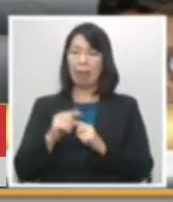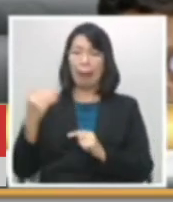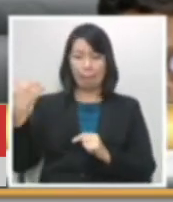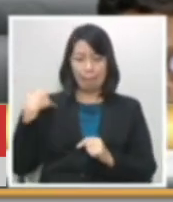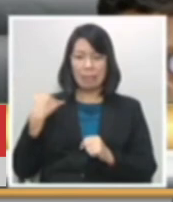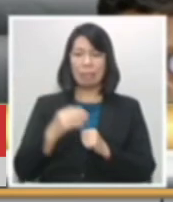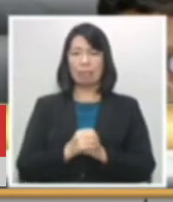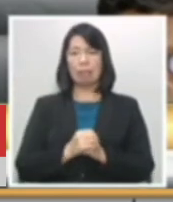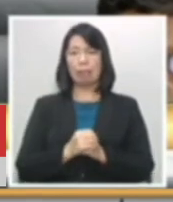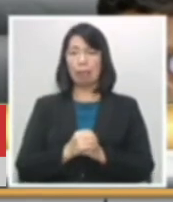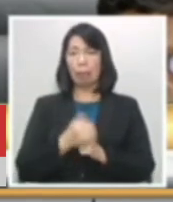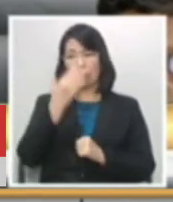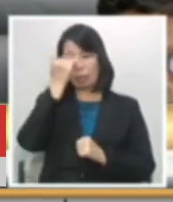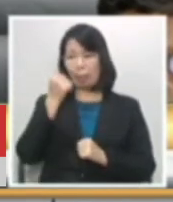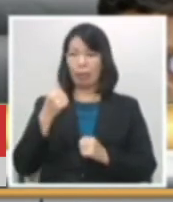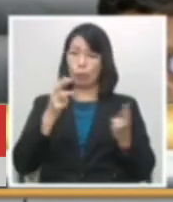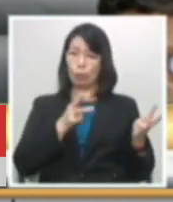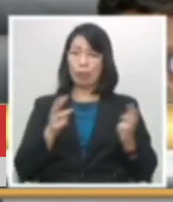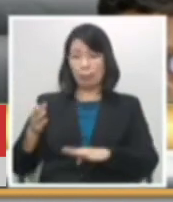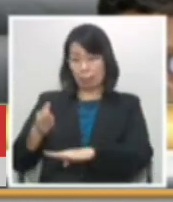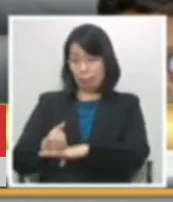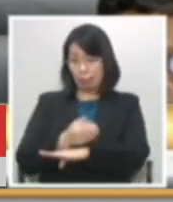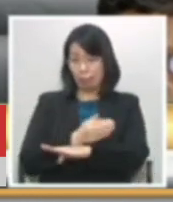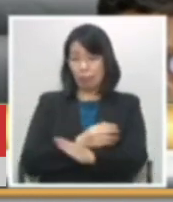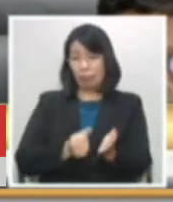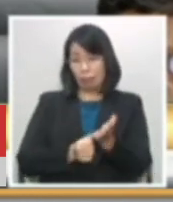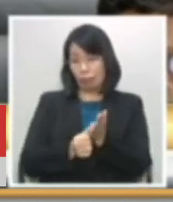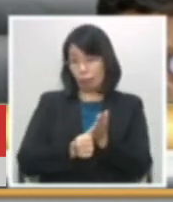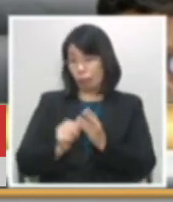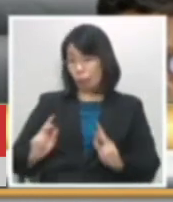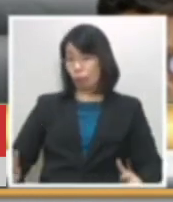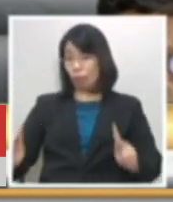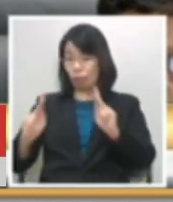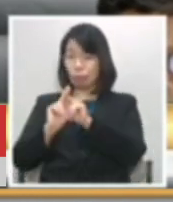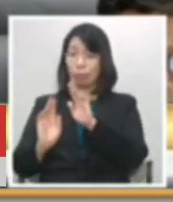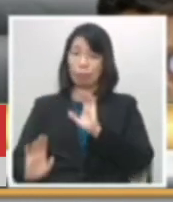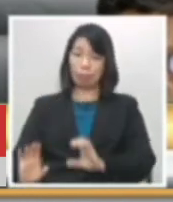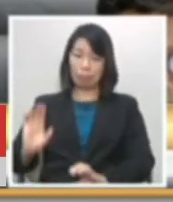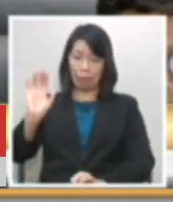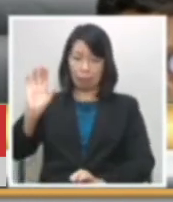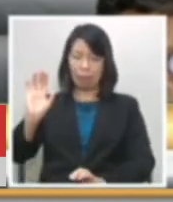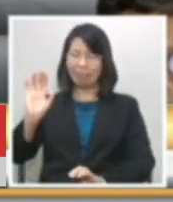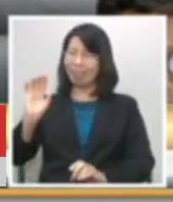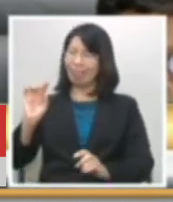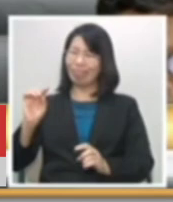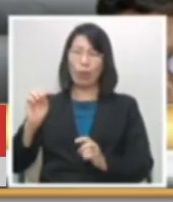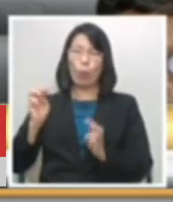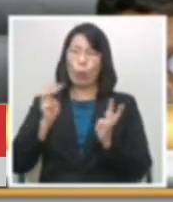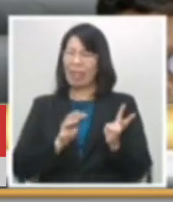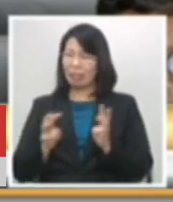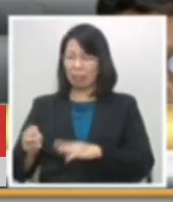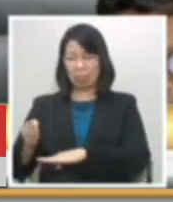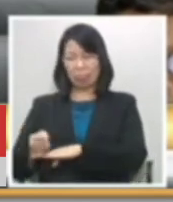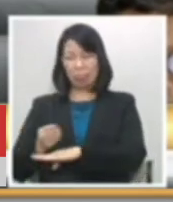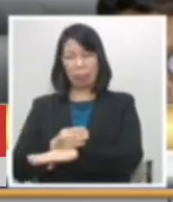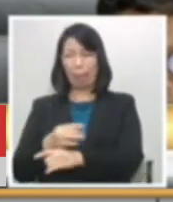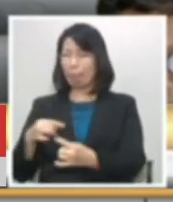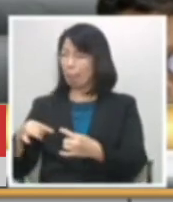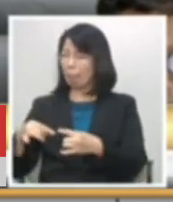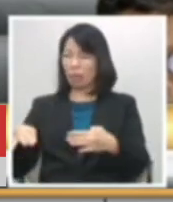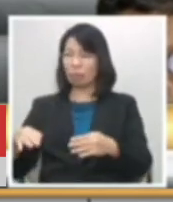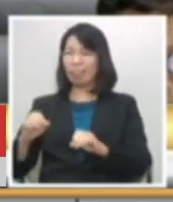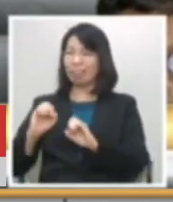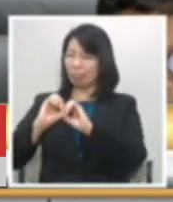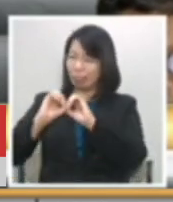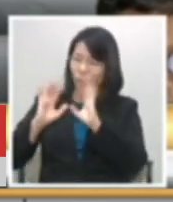เพราะกระบวนการแก้ไขปัญหาของกระทรวงมหาดไทยไม่สอดคล้องไม่ดำเนินการเอาจริงเอ